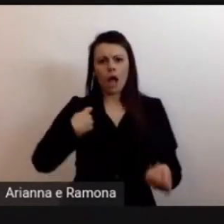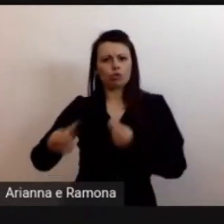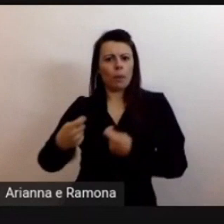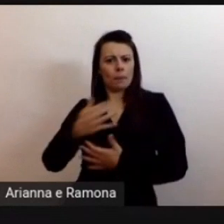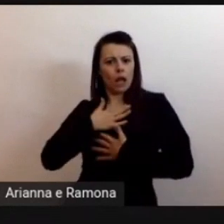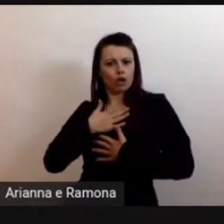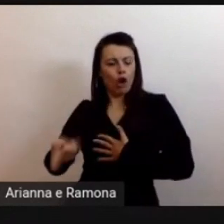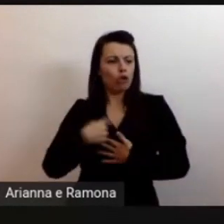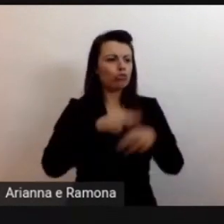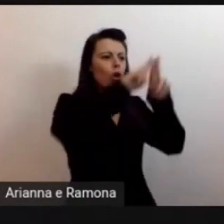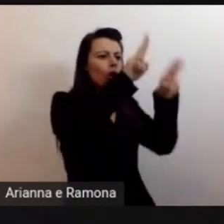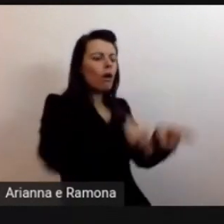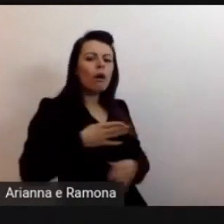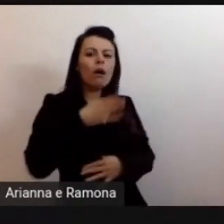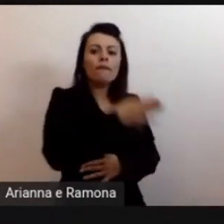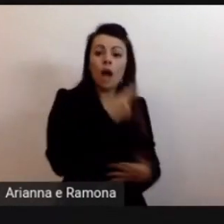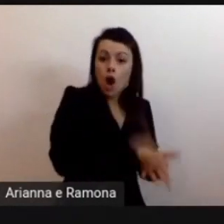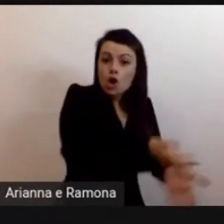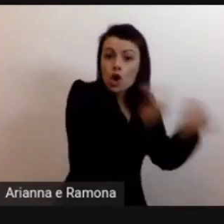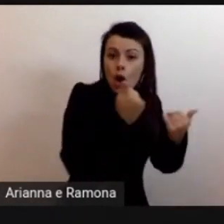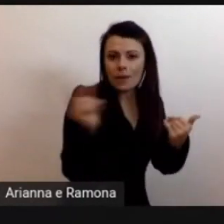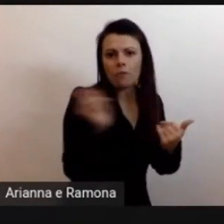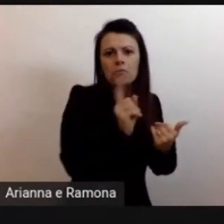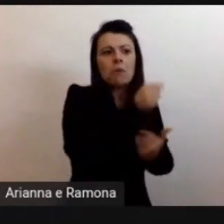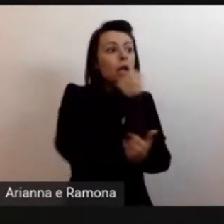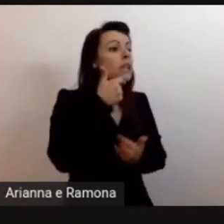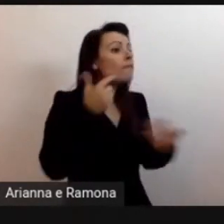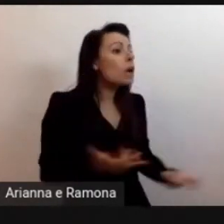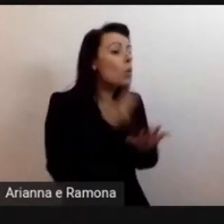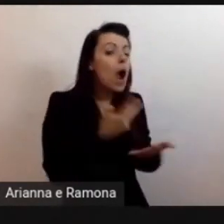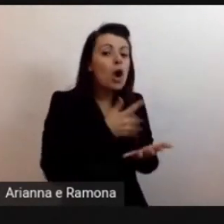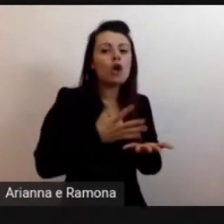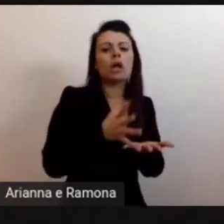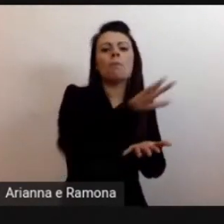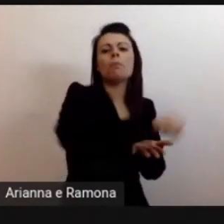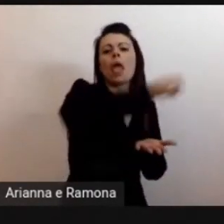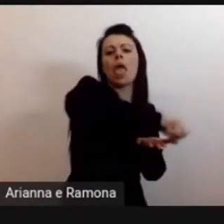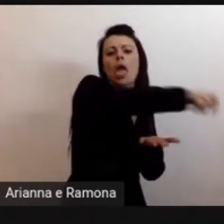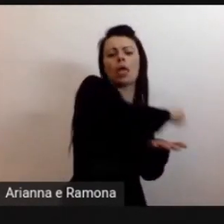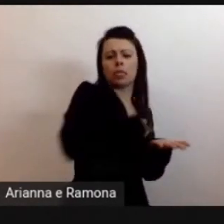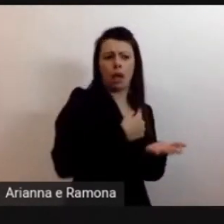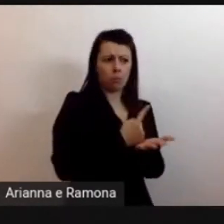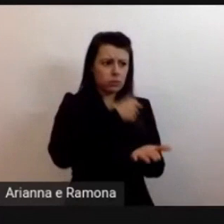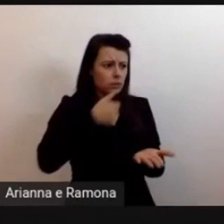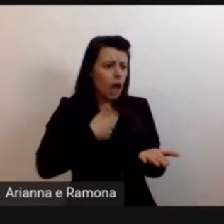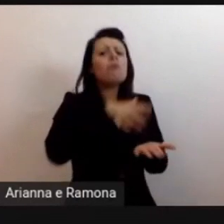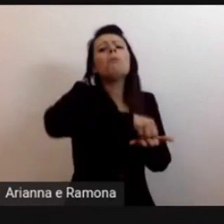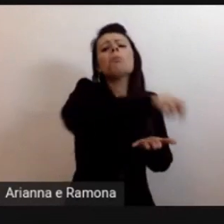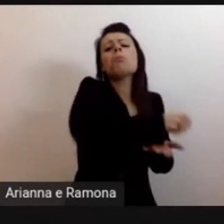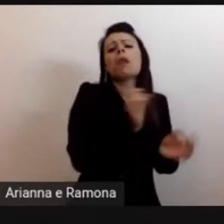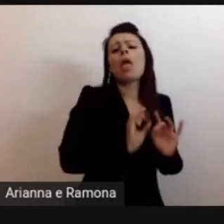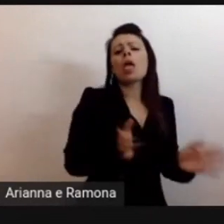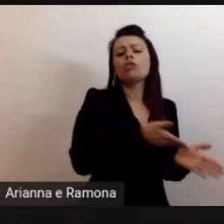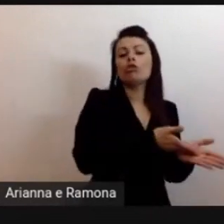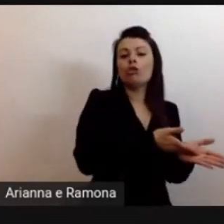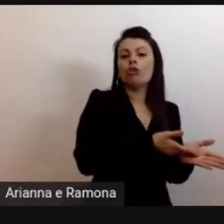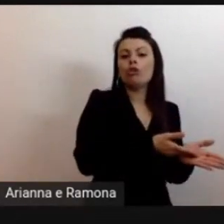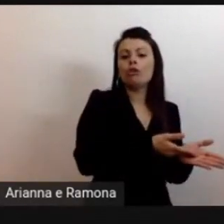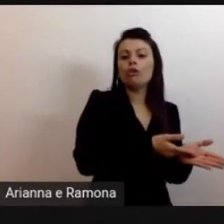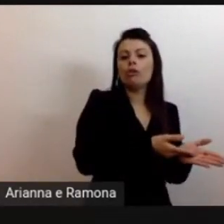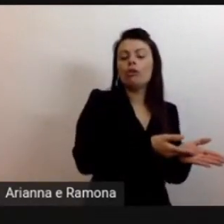contro prende ciò di cui quindi non c'è nessuna ammissione